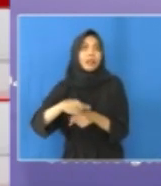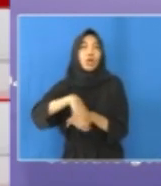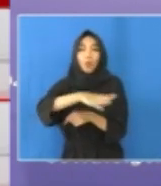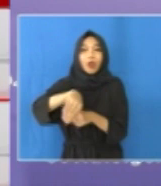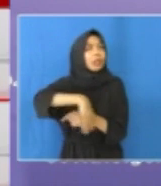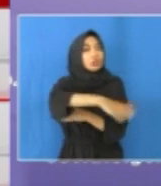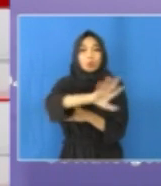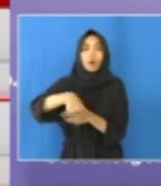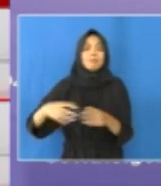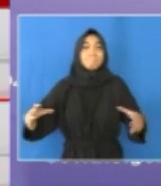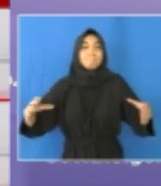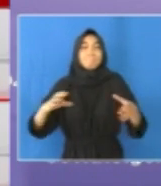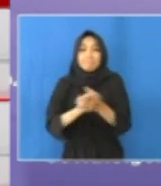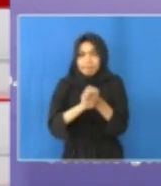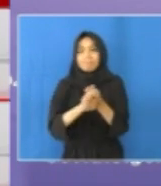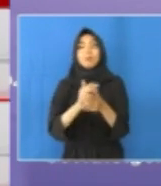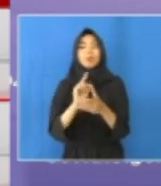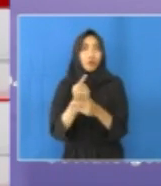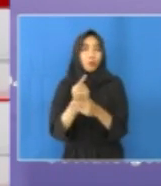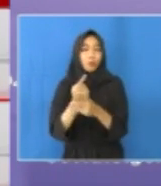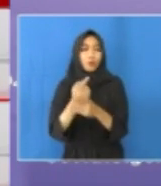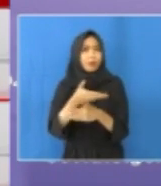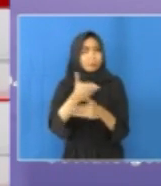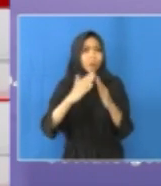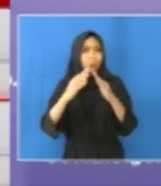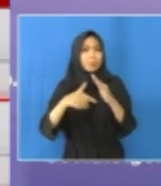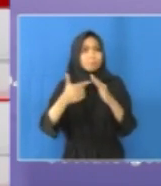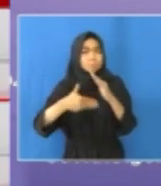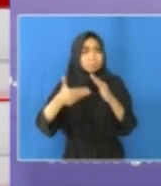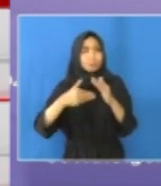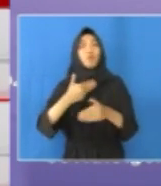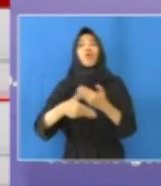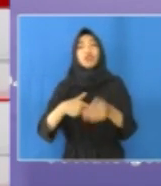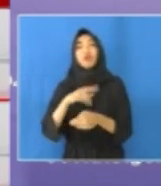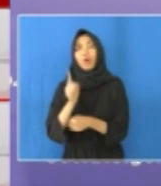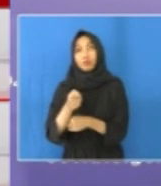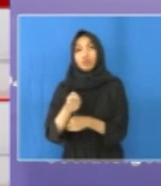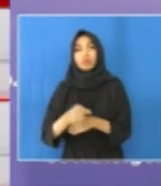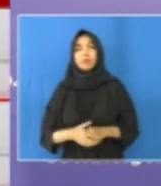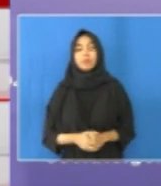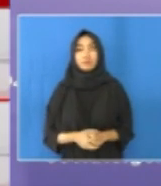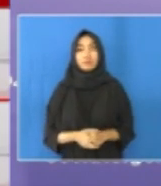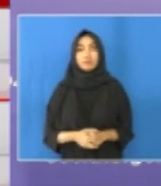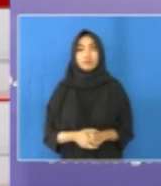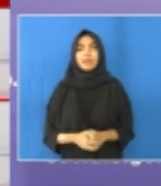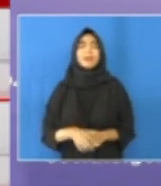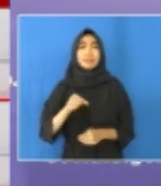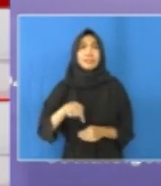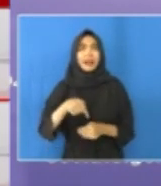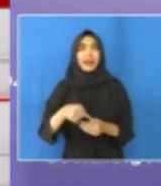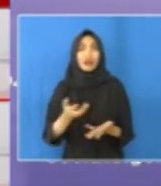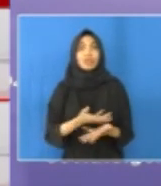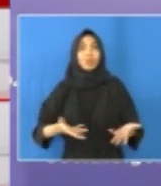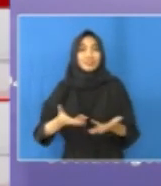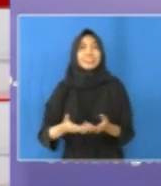keluarga Ayo kita harus tetap produktif di rumah Hai pada saat-saat ini waspadai